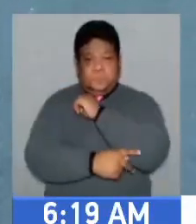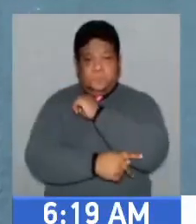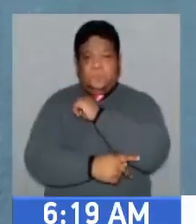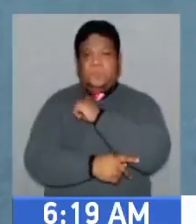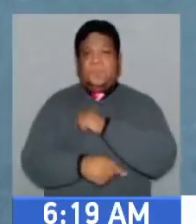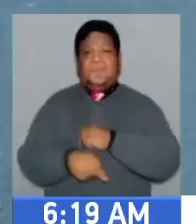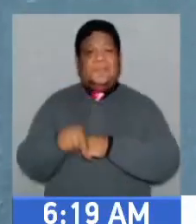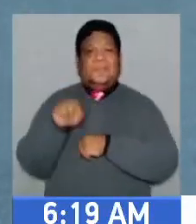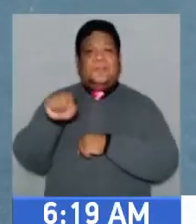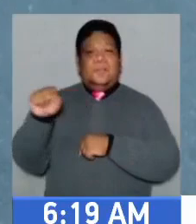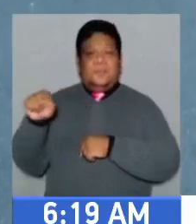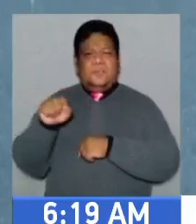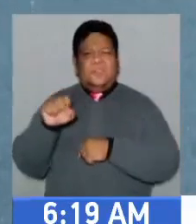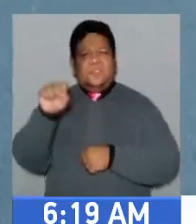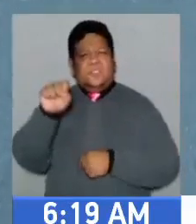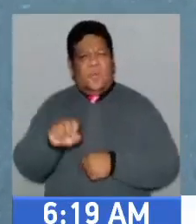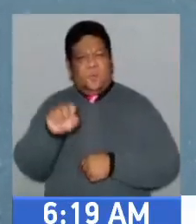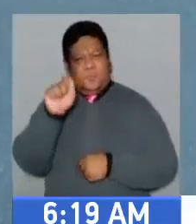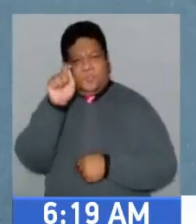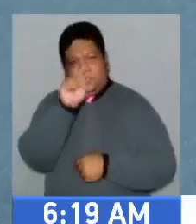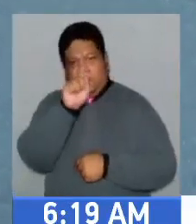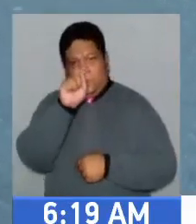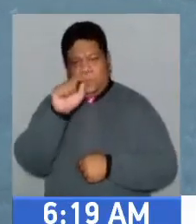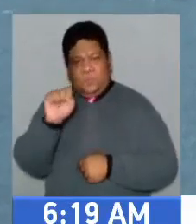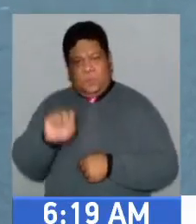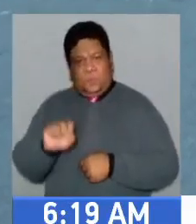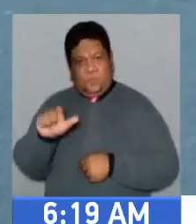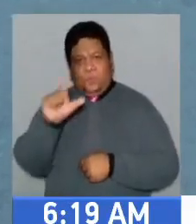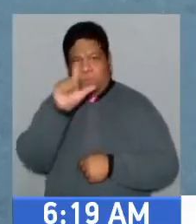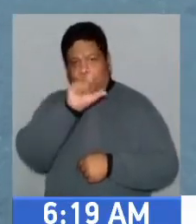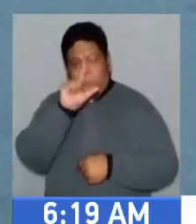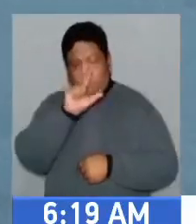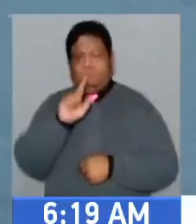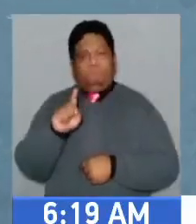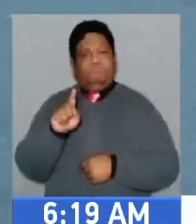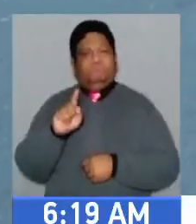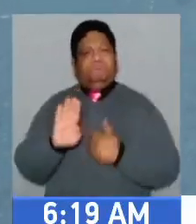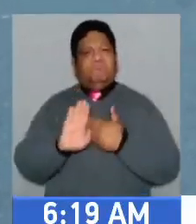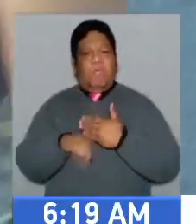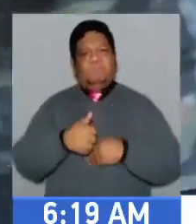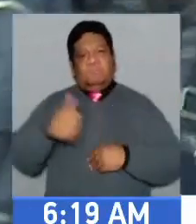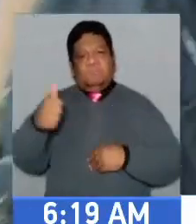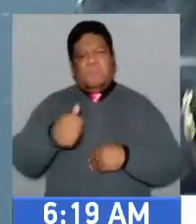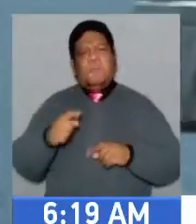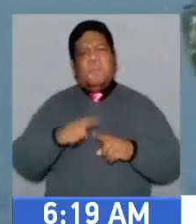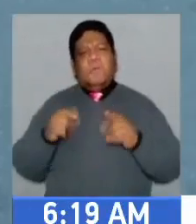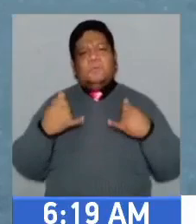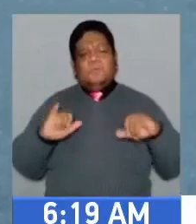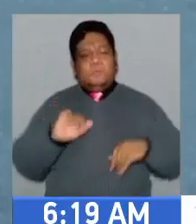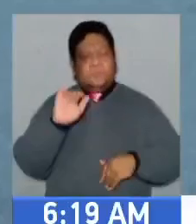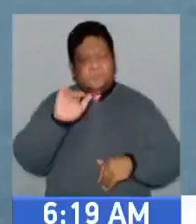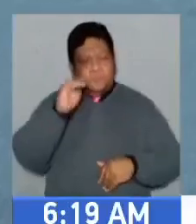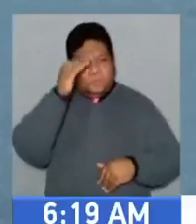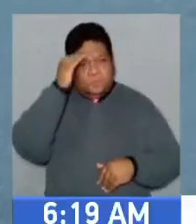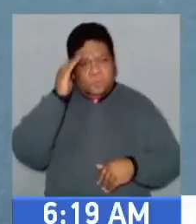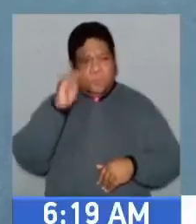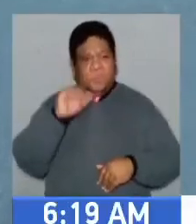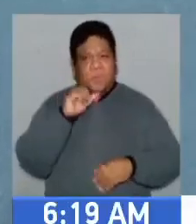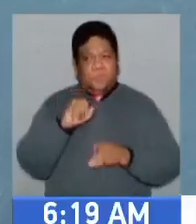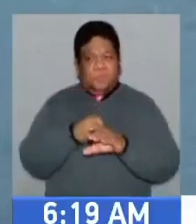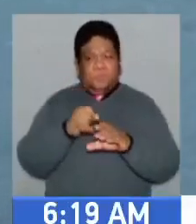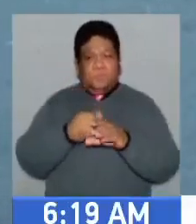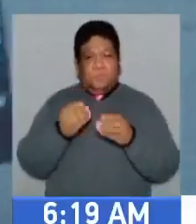Pasada kahapon. Pero ipagpapatuloy raw nila ang panawagan na huwag nang ituloy ang planong jeepney phase out. May unang balita live si